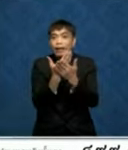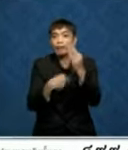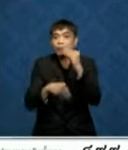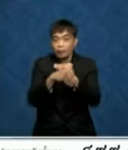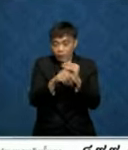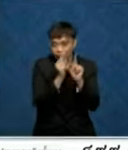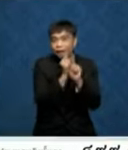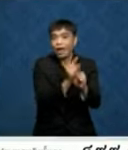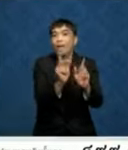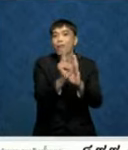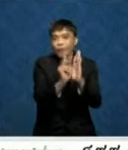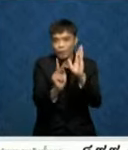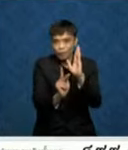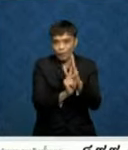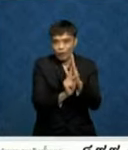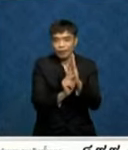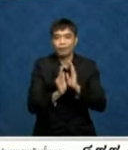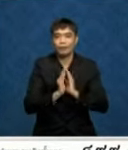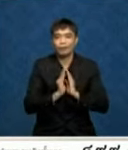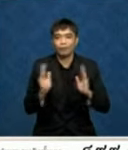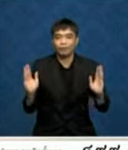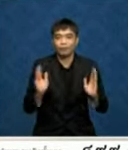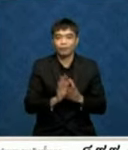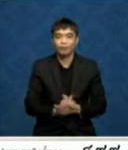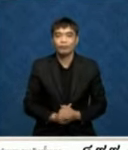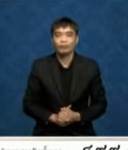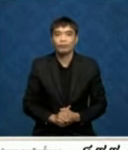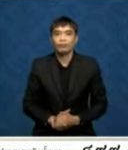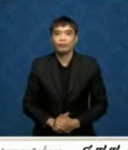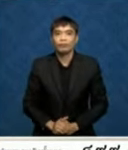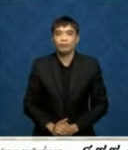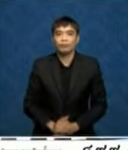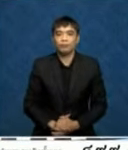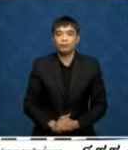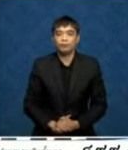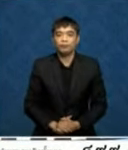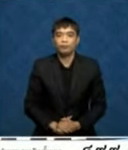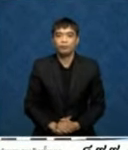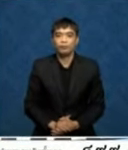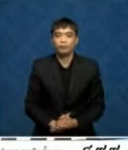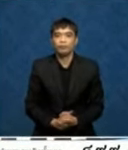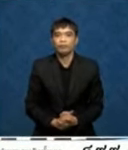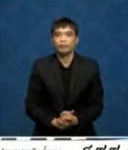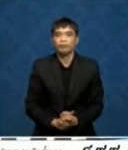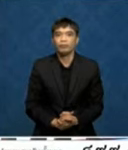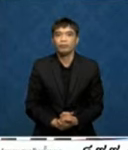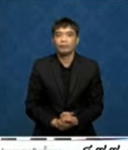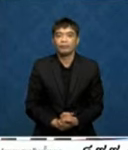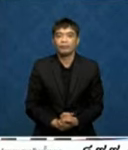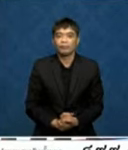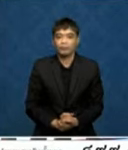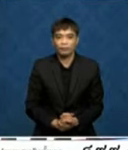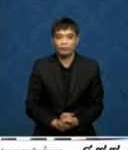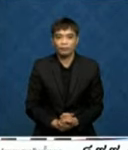าน ครับขอบคุณครับขอเชิญท่านสิทธิพลวิบูลธนากุลครับ